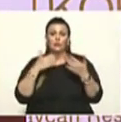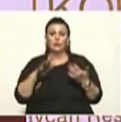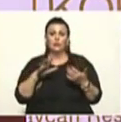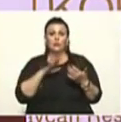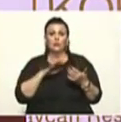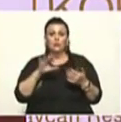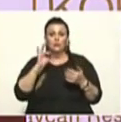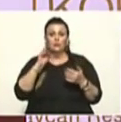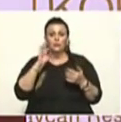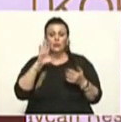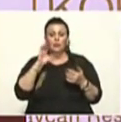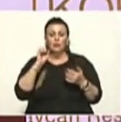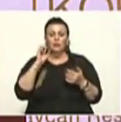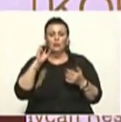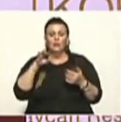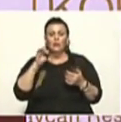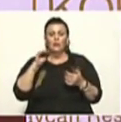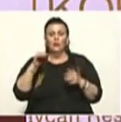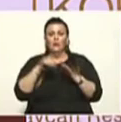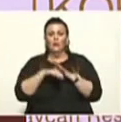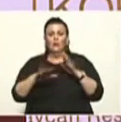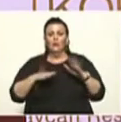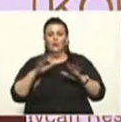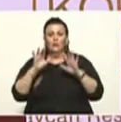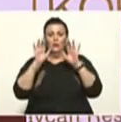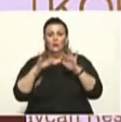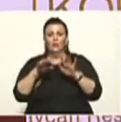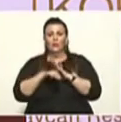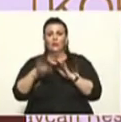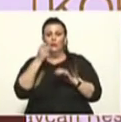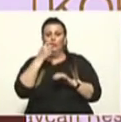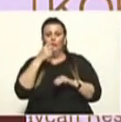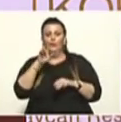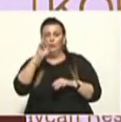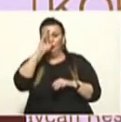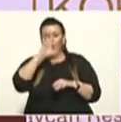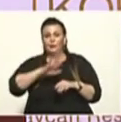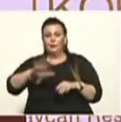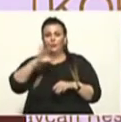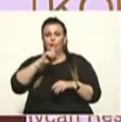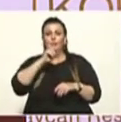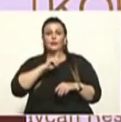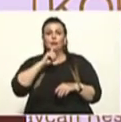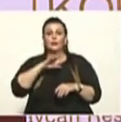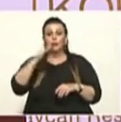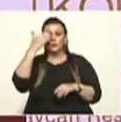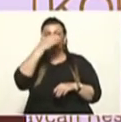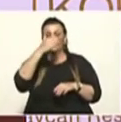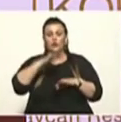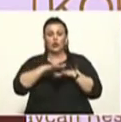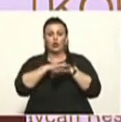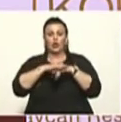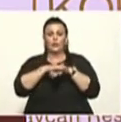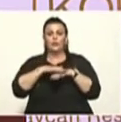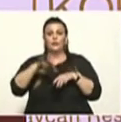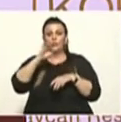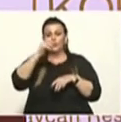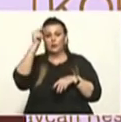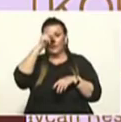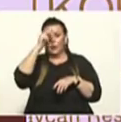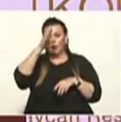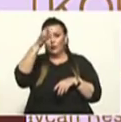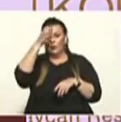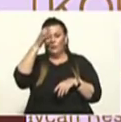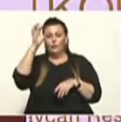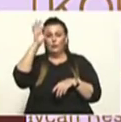və innovativ inkişaf sistemini qarşısına məqsəd qoyan Bakı Dövlət Universiteti cəmiyyətimizin təhsil və elm